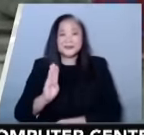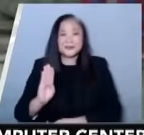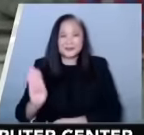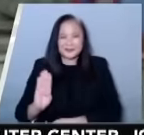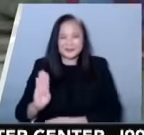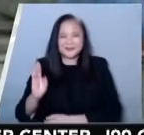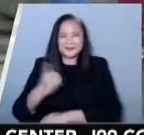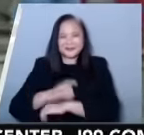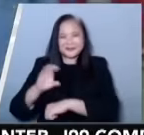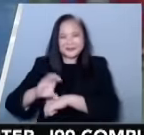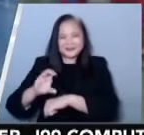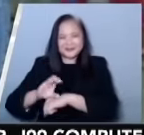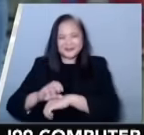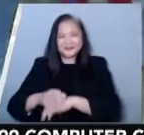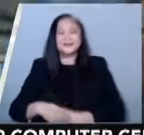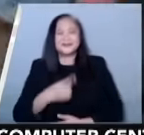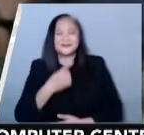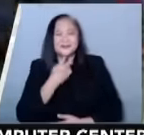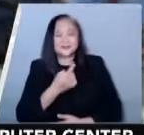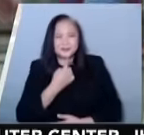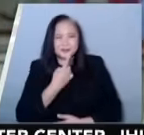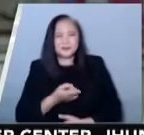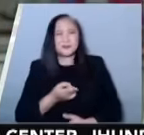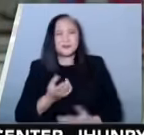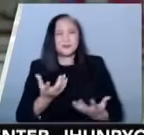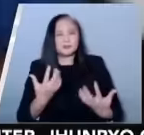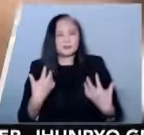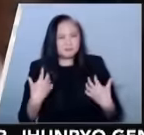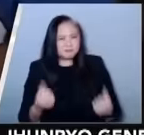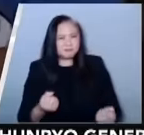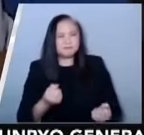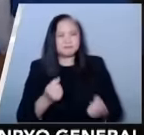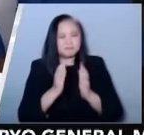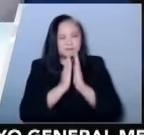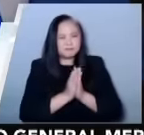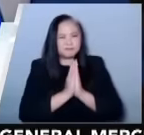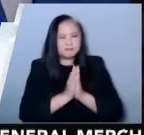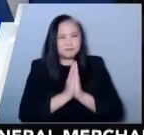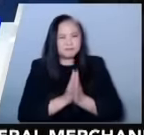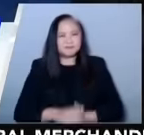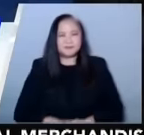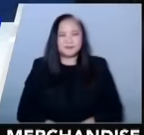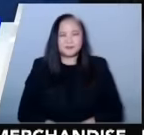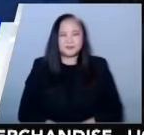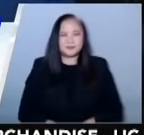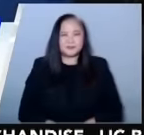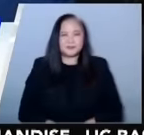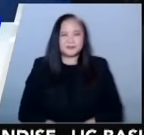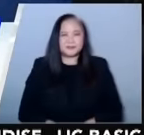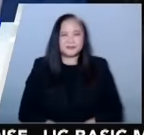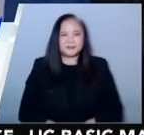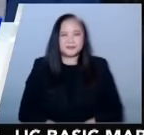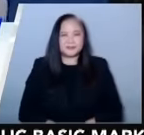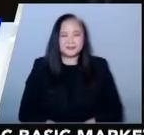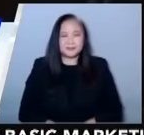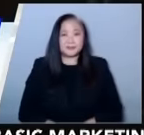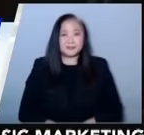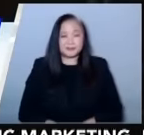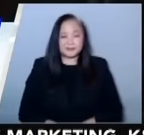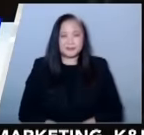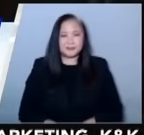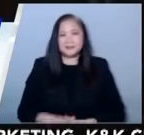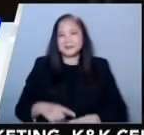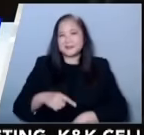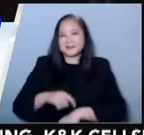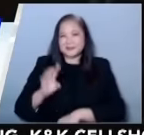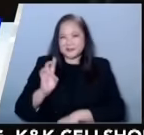kalusugan ang hiling ng marami sa kanila. Alas 7 ng umaga ang oras ng pasok ng